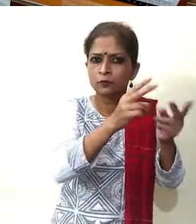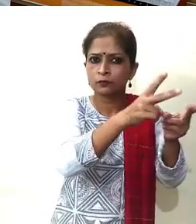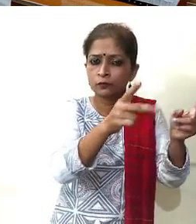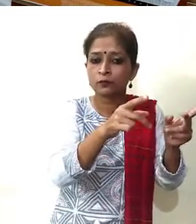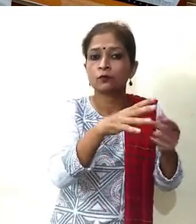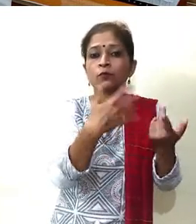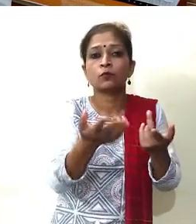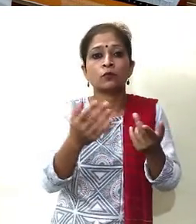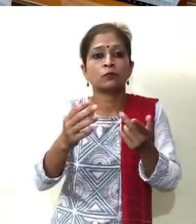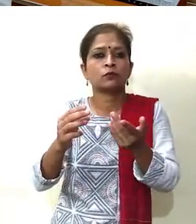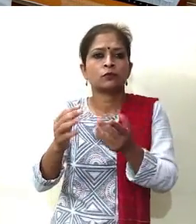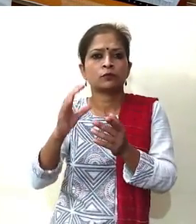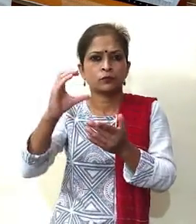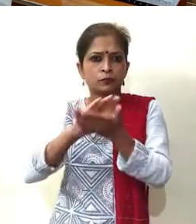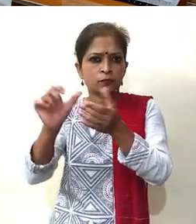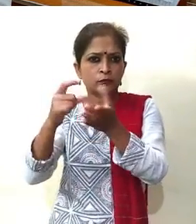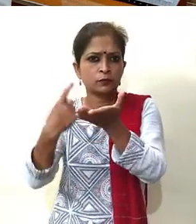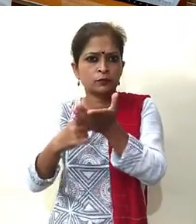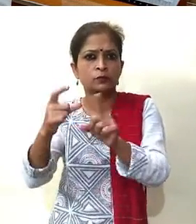बड़े कुशाग्र बुद्धि के रहे होंगे।